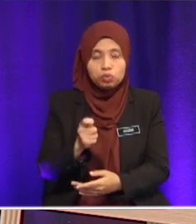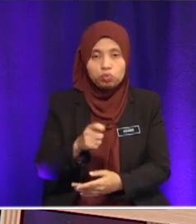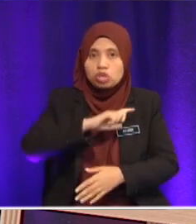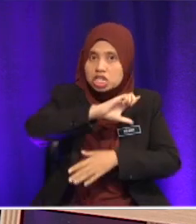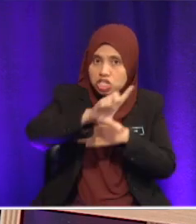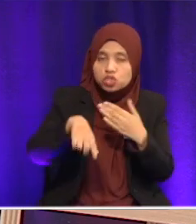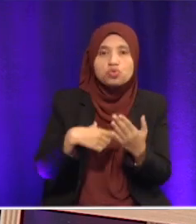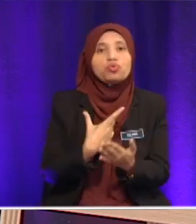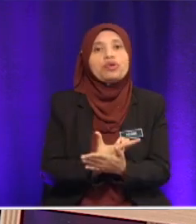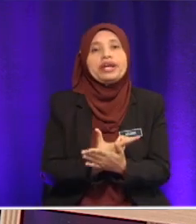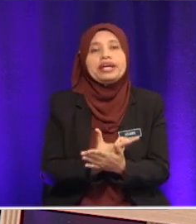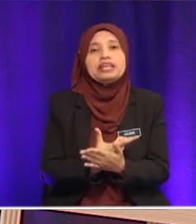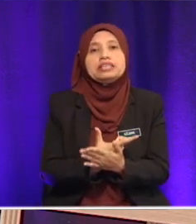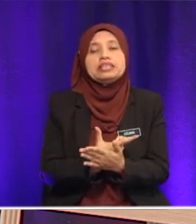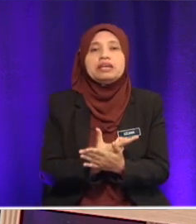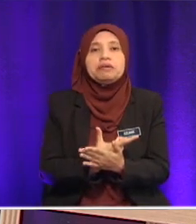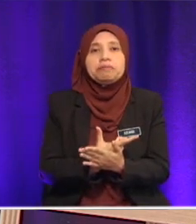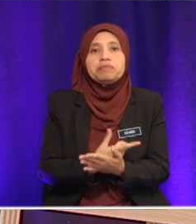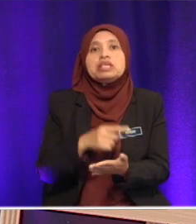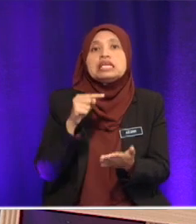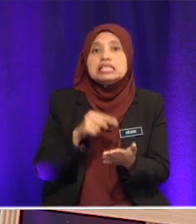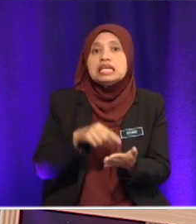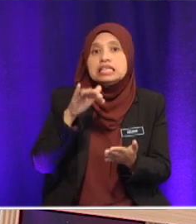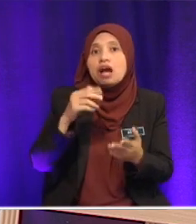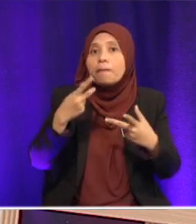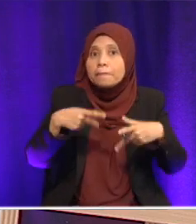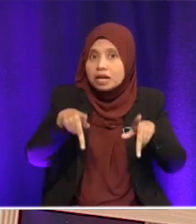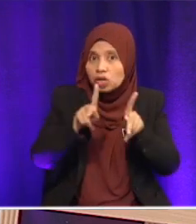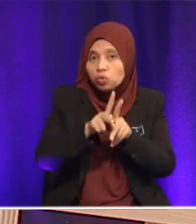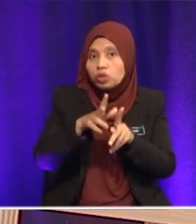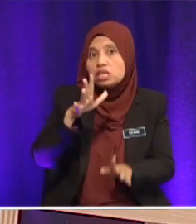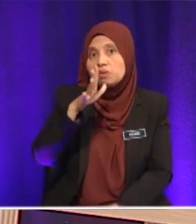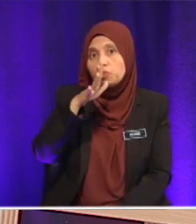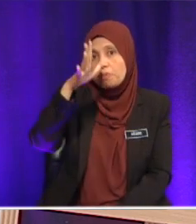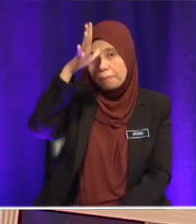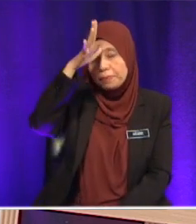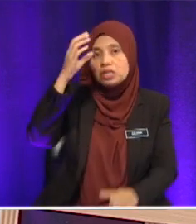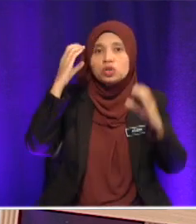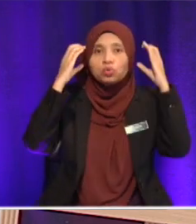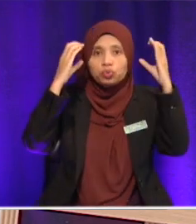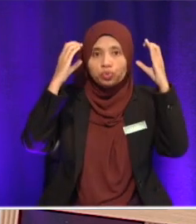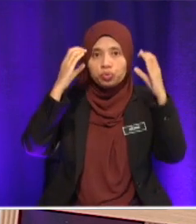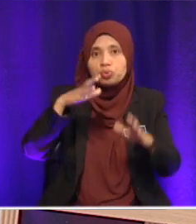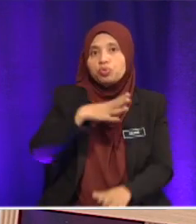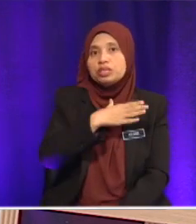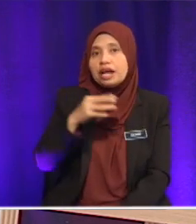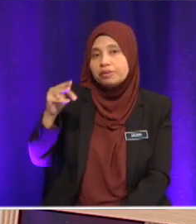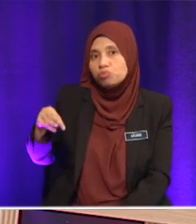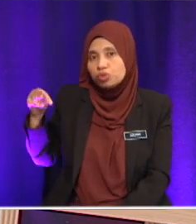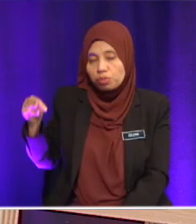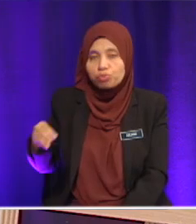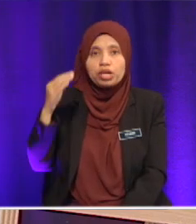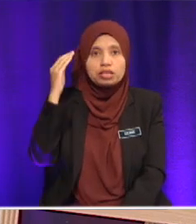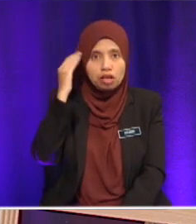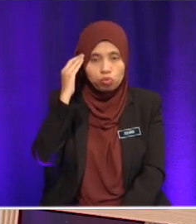oke yang inilah yang perlu masyarakat atau berpenuntun ketahui Bagaimana kalah guru-guru meletakkan